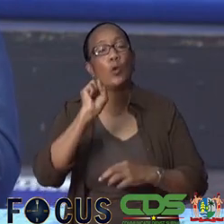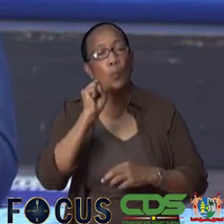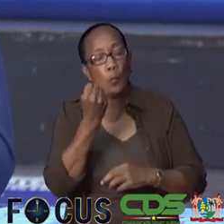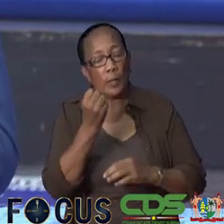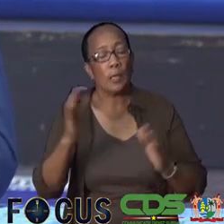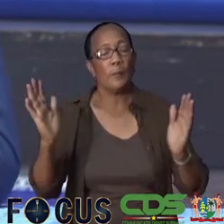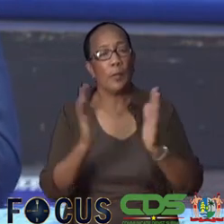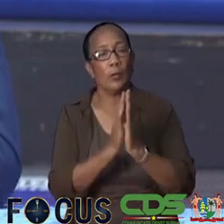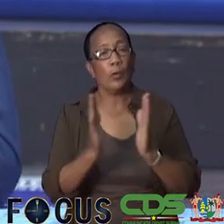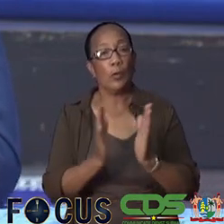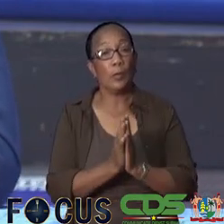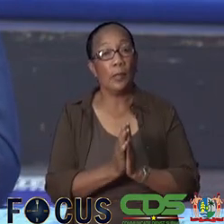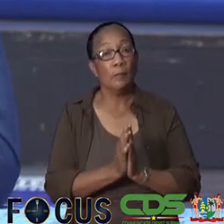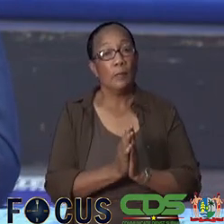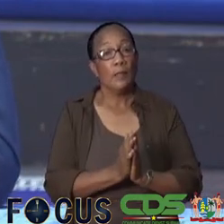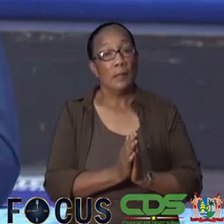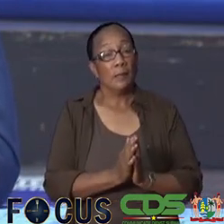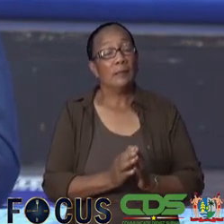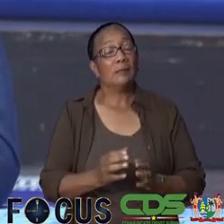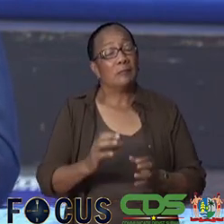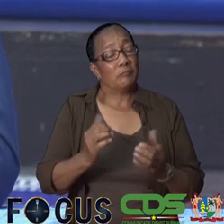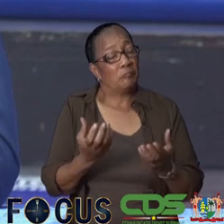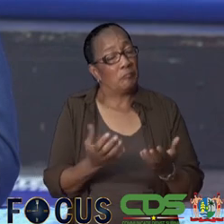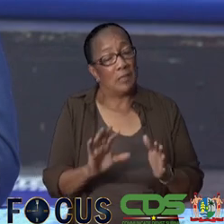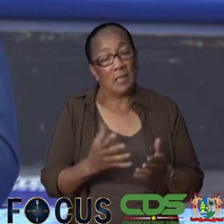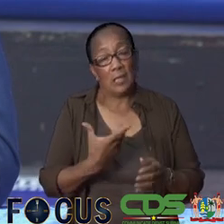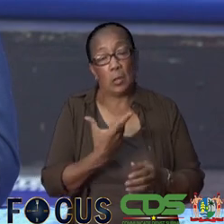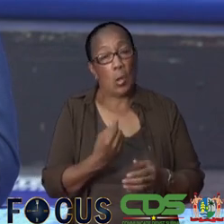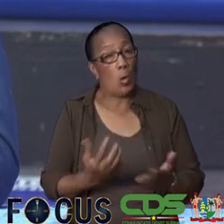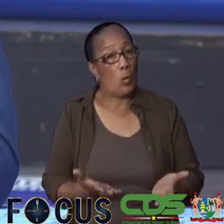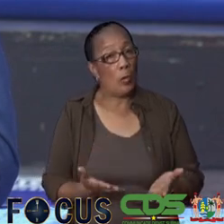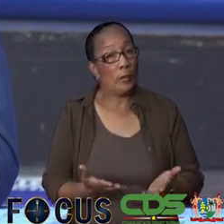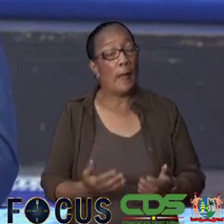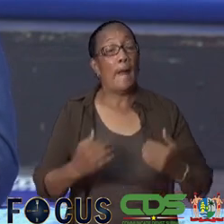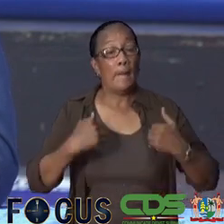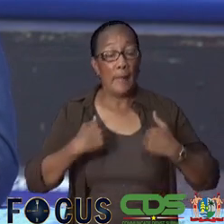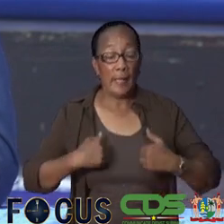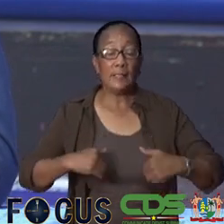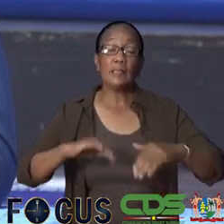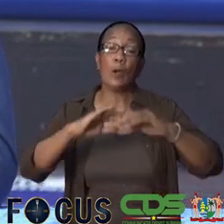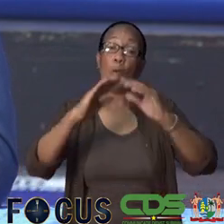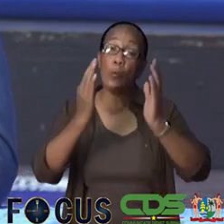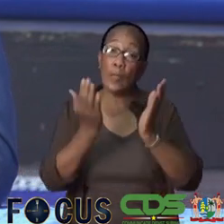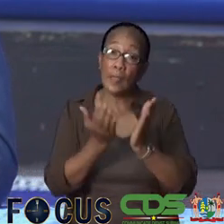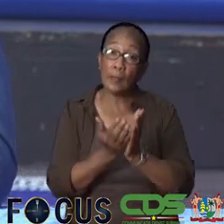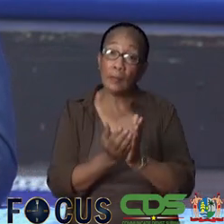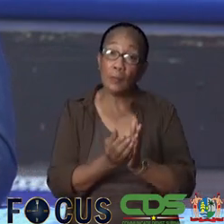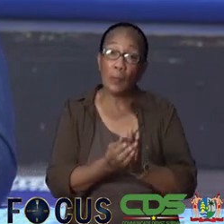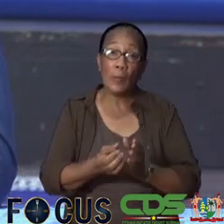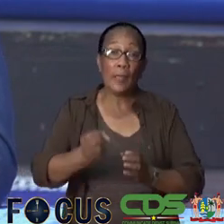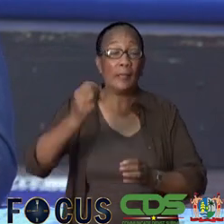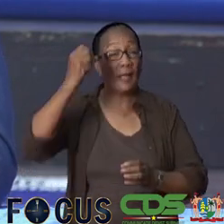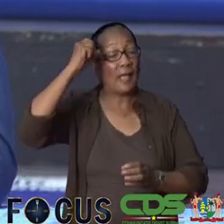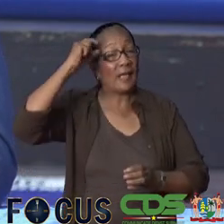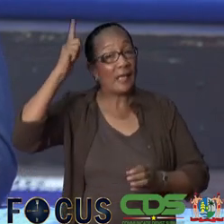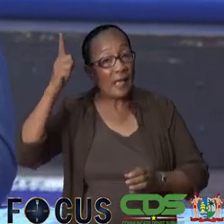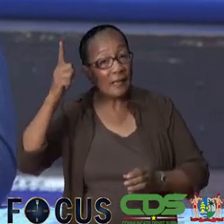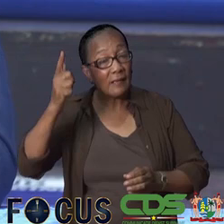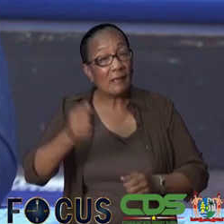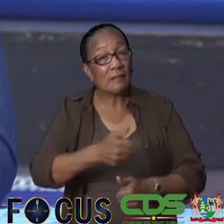periode. Het is een aderlating voor ons. Het zijn mensen die wereldwijd erkend zijn als